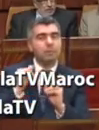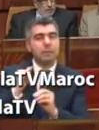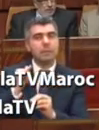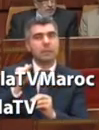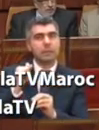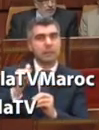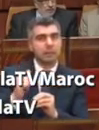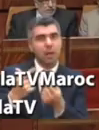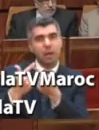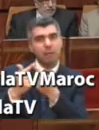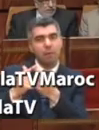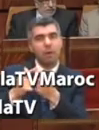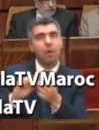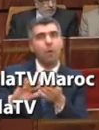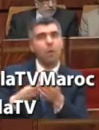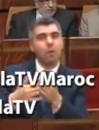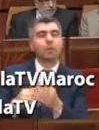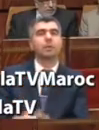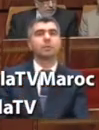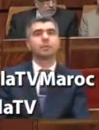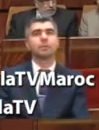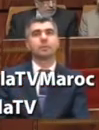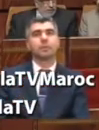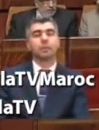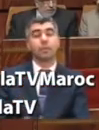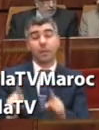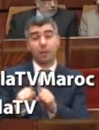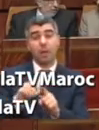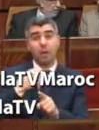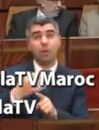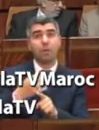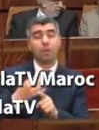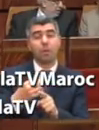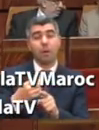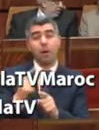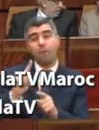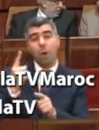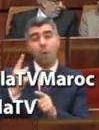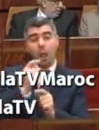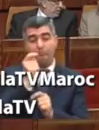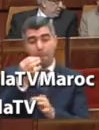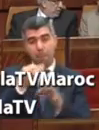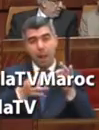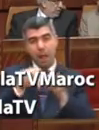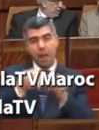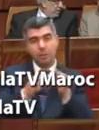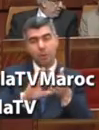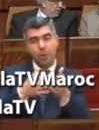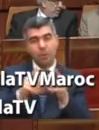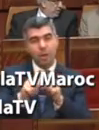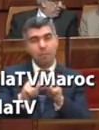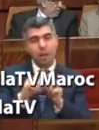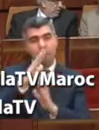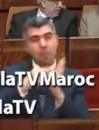والمتمثلة في الخدمة المستمرة وبالقوة اللازمة، وذلك أثناء وضع تصميم لمخططات التنمية القروية.